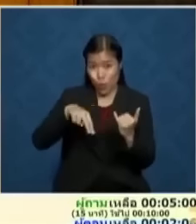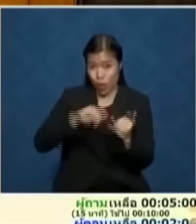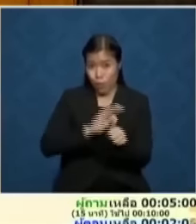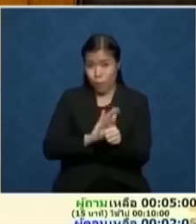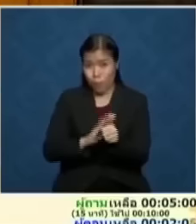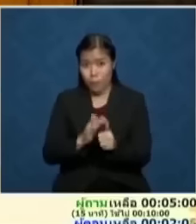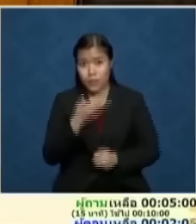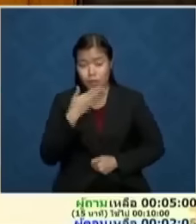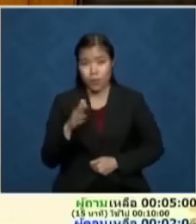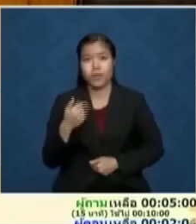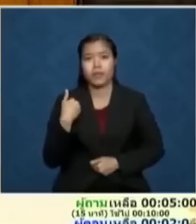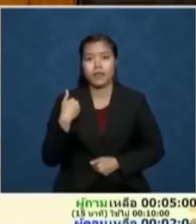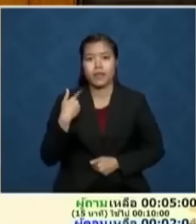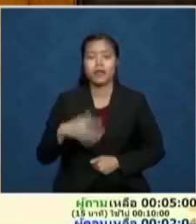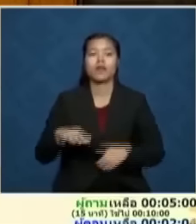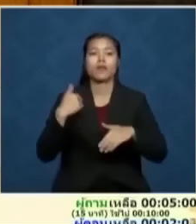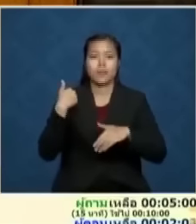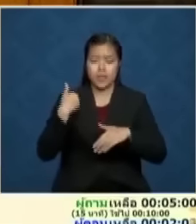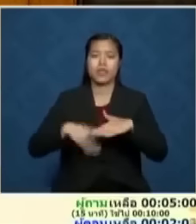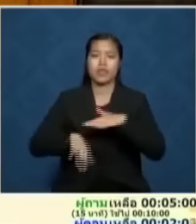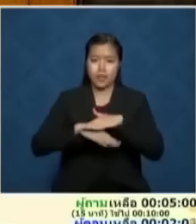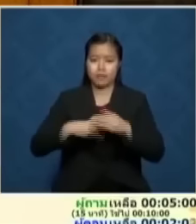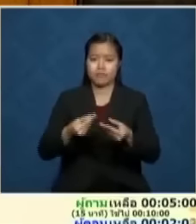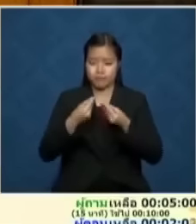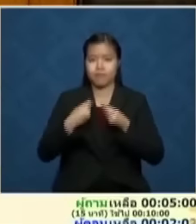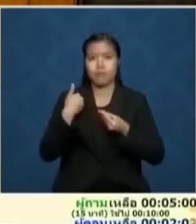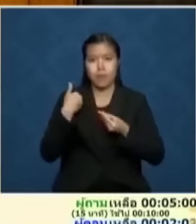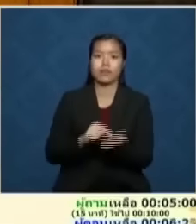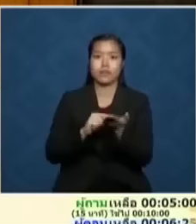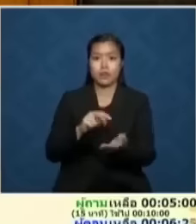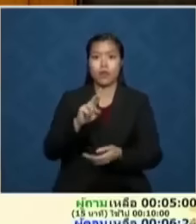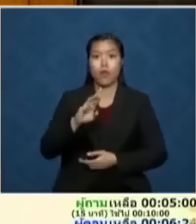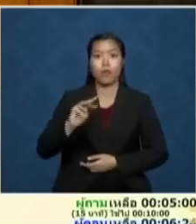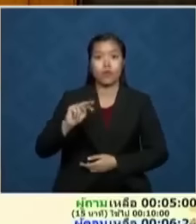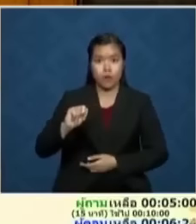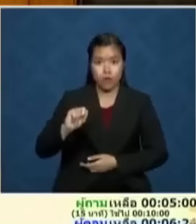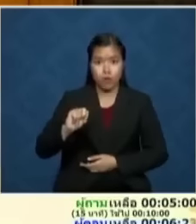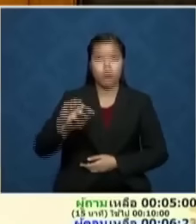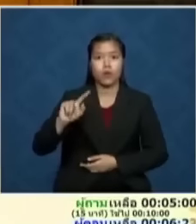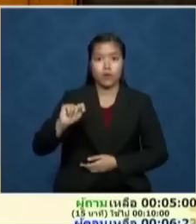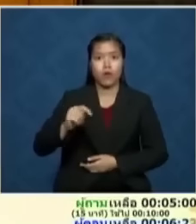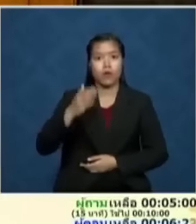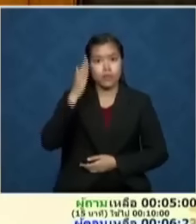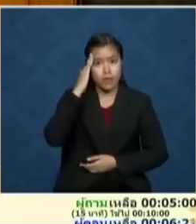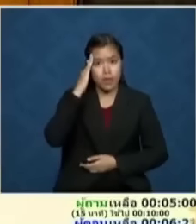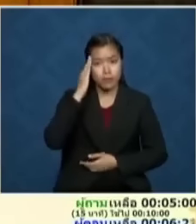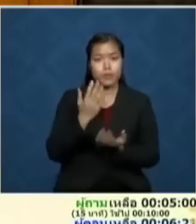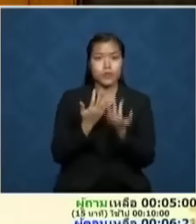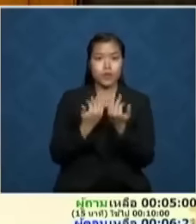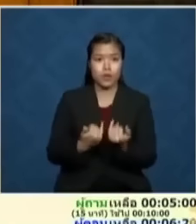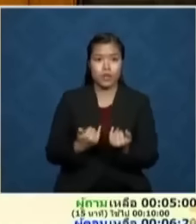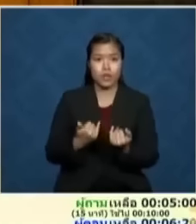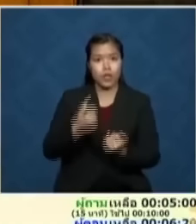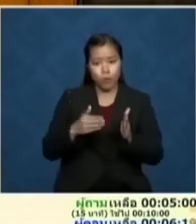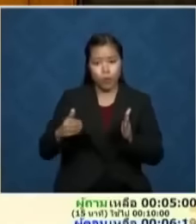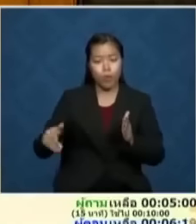ำแล้วก็จากนั้นเรือนจำส่งตัวไปโรงพยาบาลตำรวจแล้วจากนั้นมีการถวายฎีกาขอ